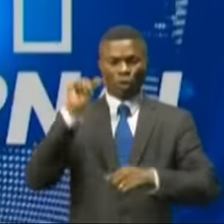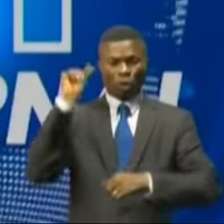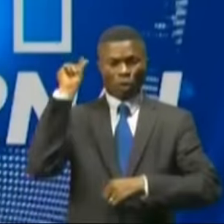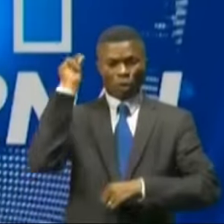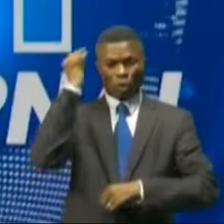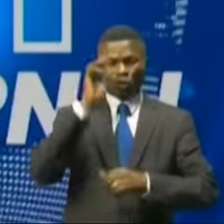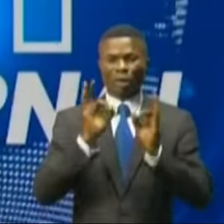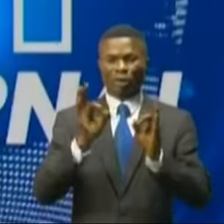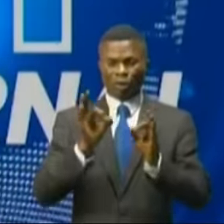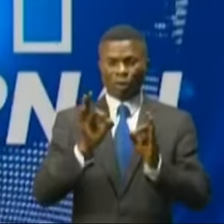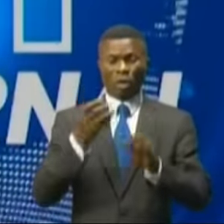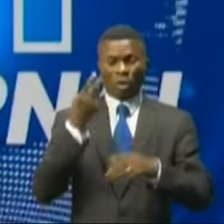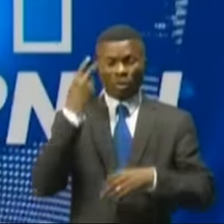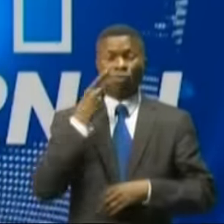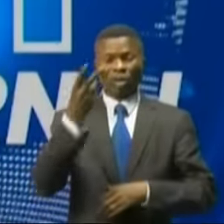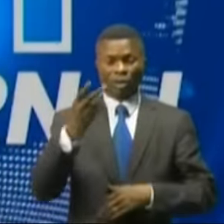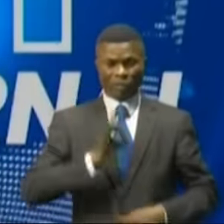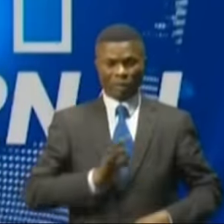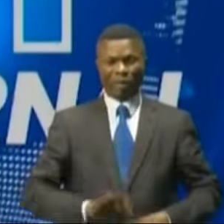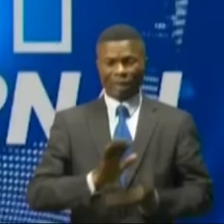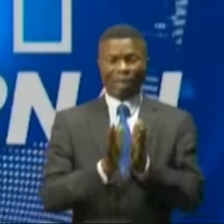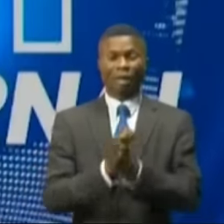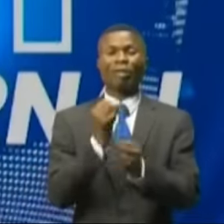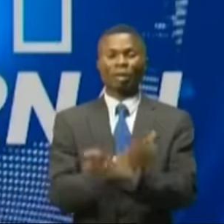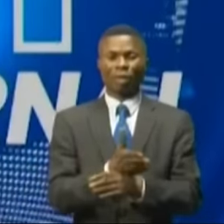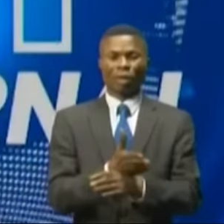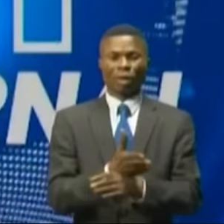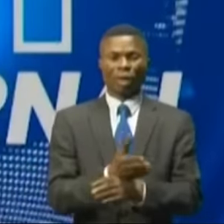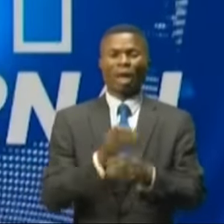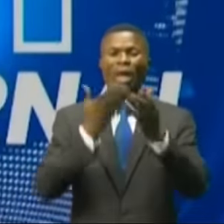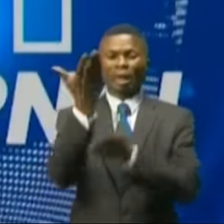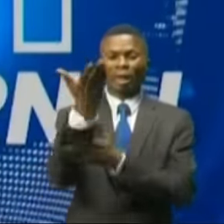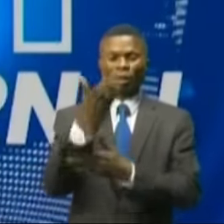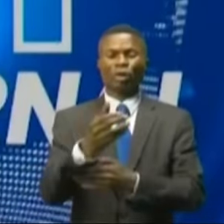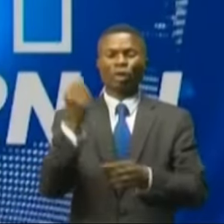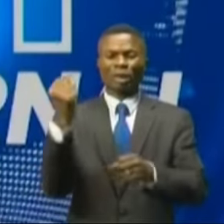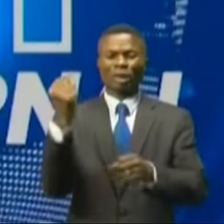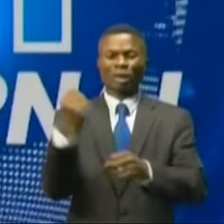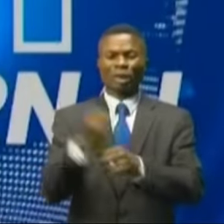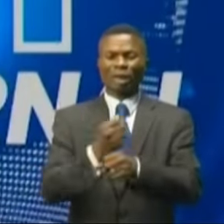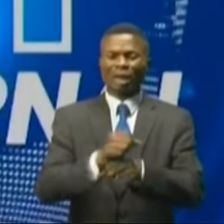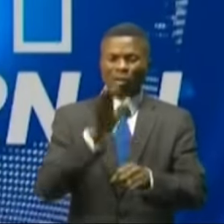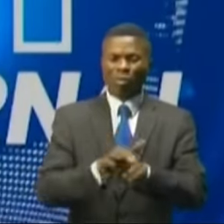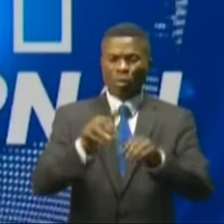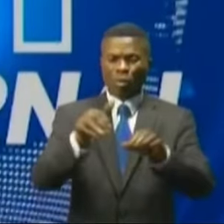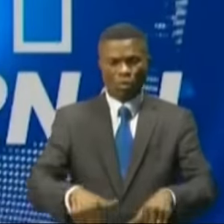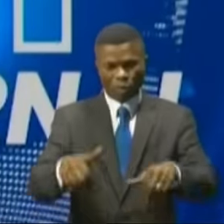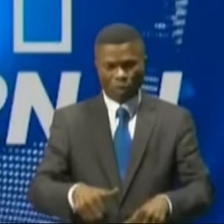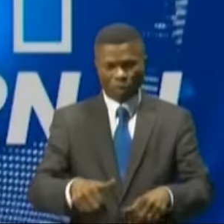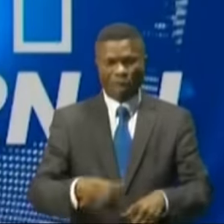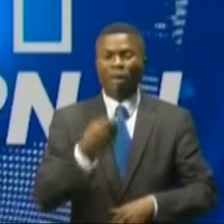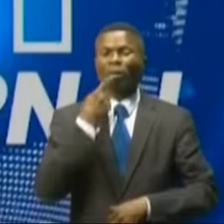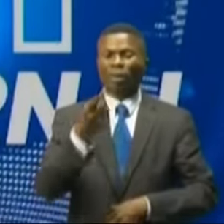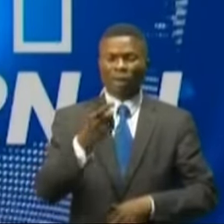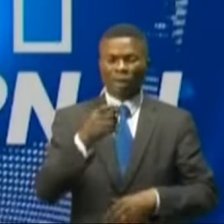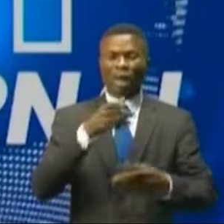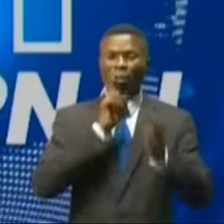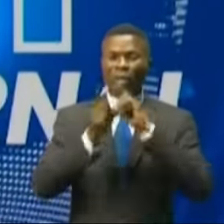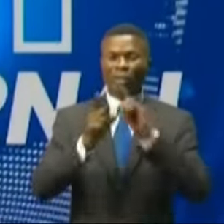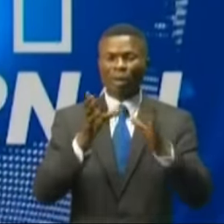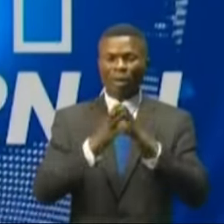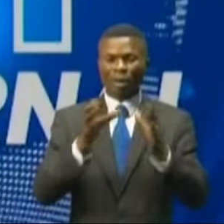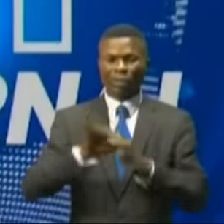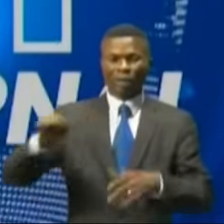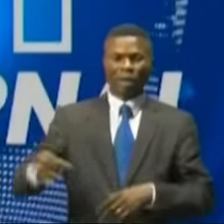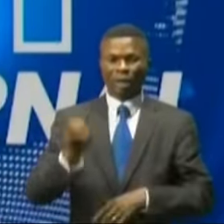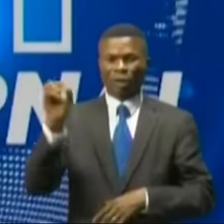pour matérialiser la vision du chef de l'État congolais qui prend la revanche du sol sur le sous-sol, ils l'ont dit lors d'un échange avec José